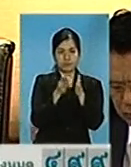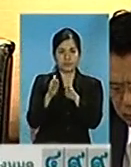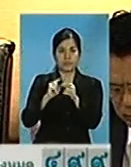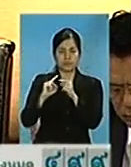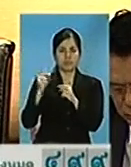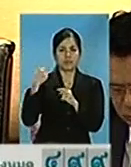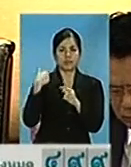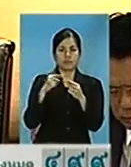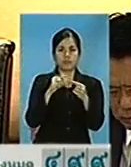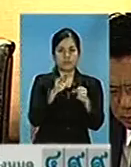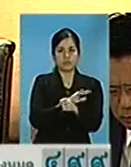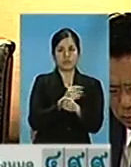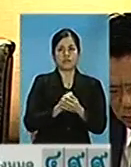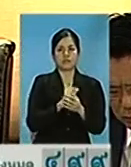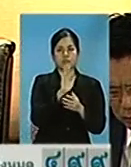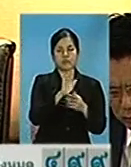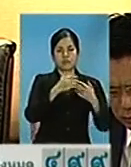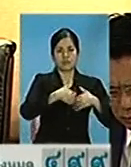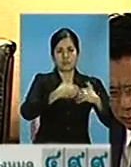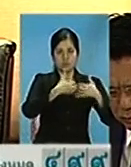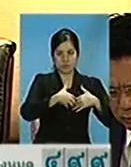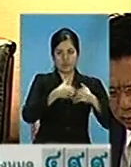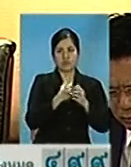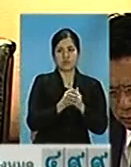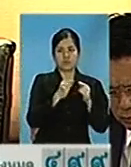ทุกส่วนเลยครับไม่ว่าอุตสาหกรรมไม่ว่า